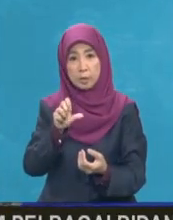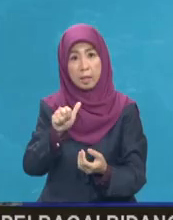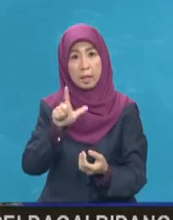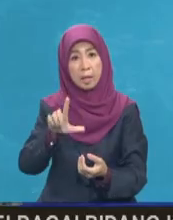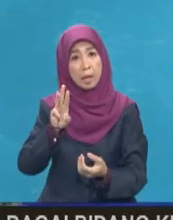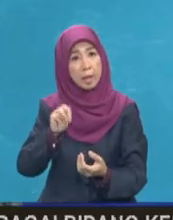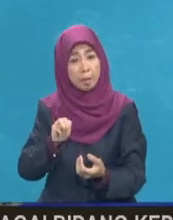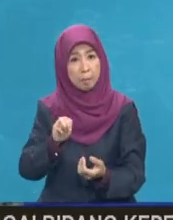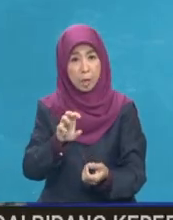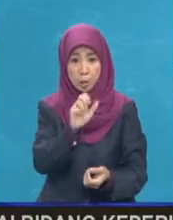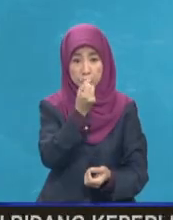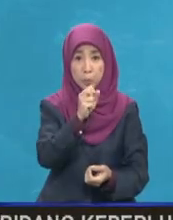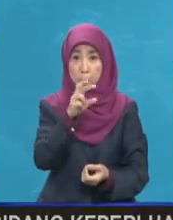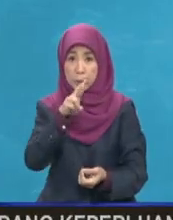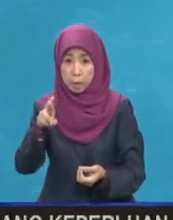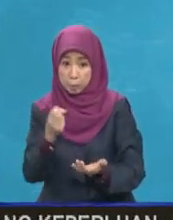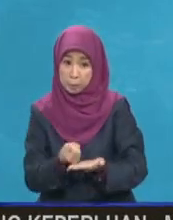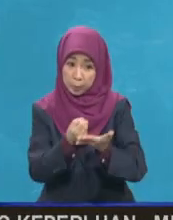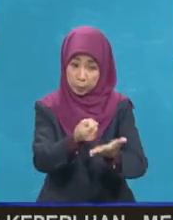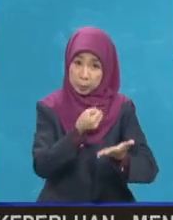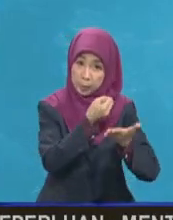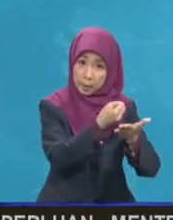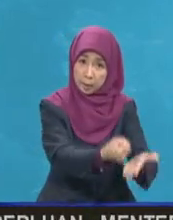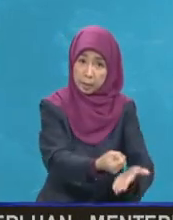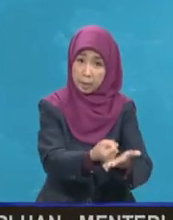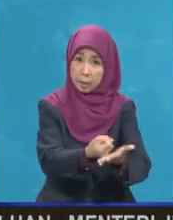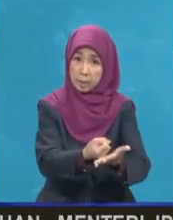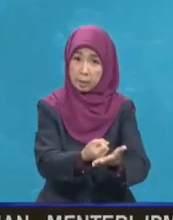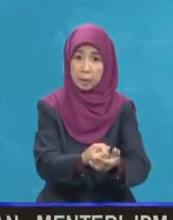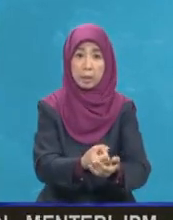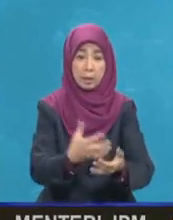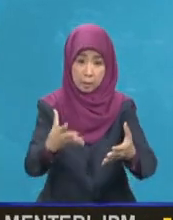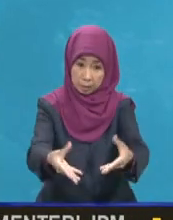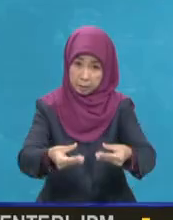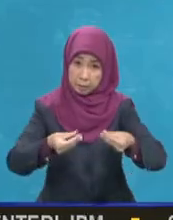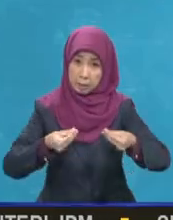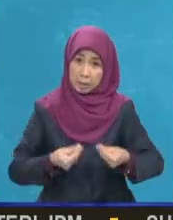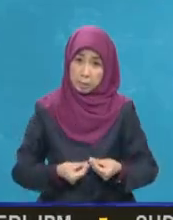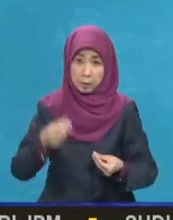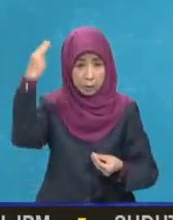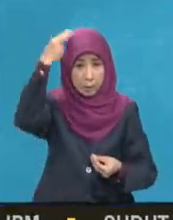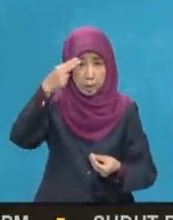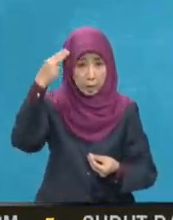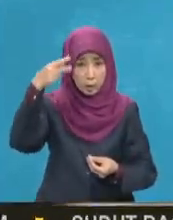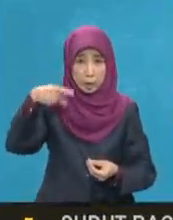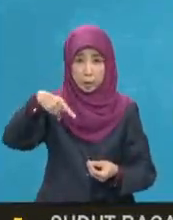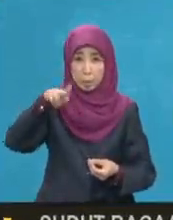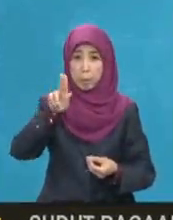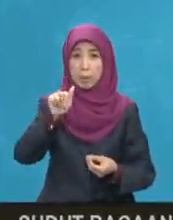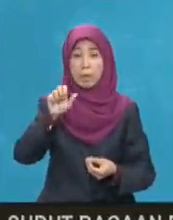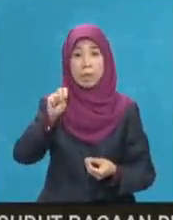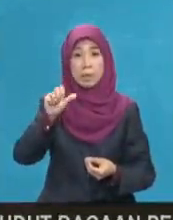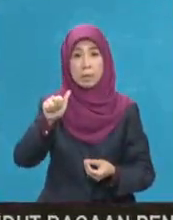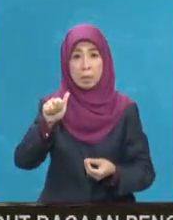sebanyak 10.000 Ringin sumbangan-sumbangan berkenaan dtrima oleh-oleh Haji puasa dan haji cuman penolong pengarah urusan